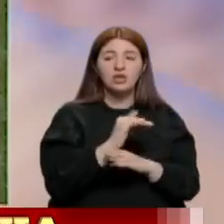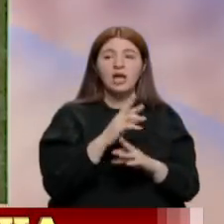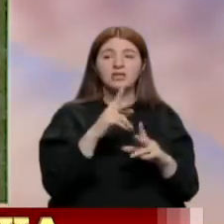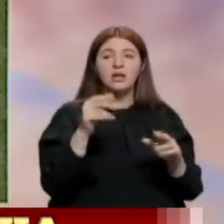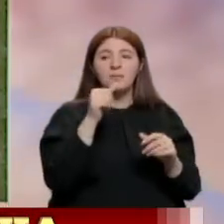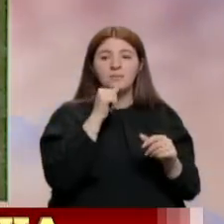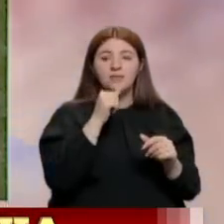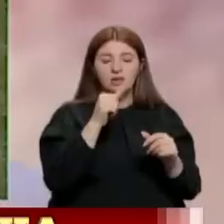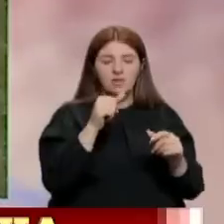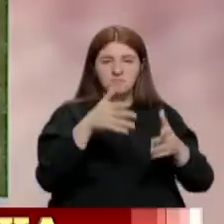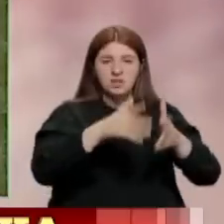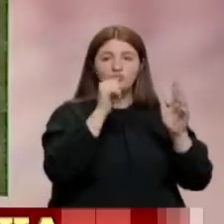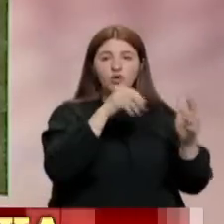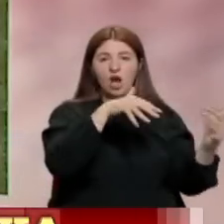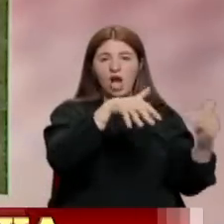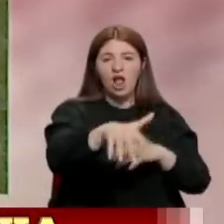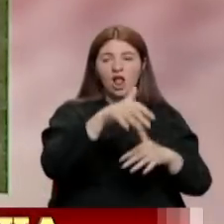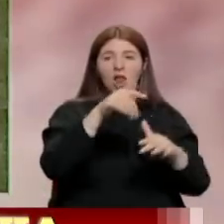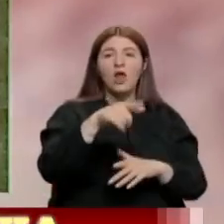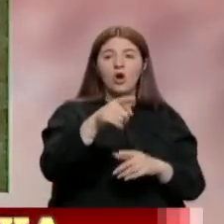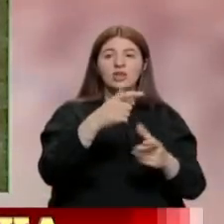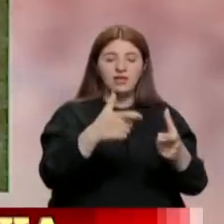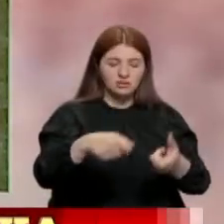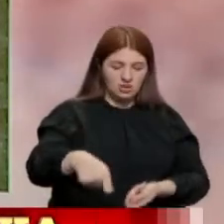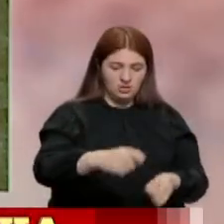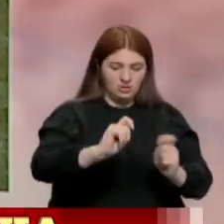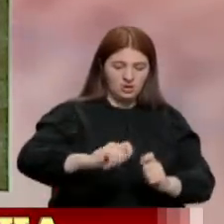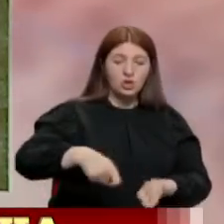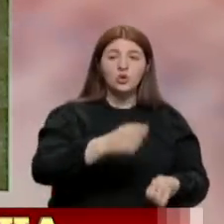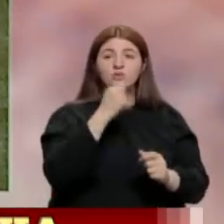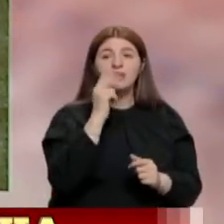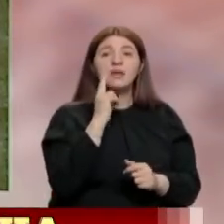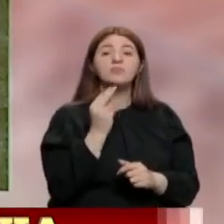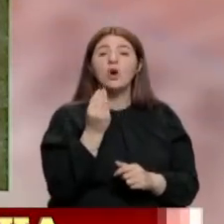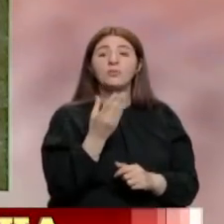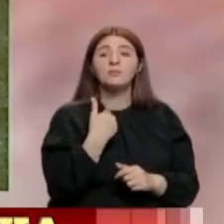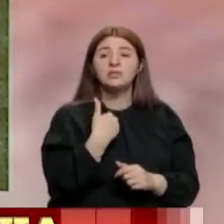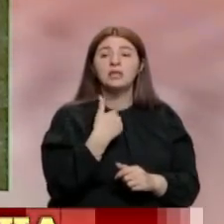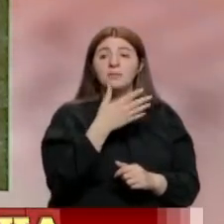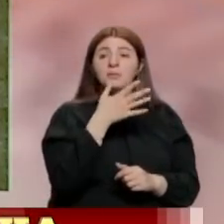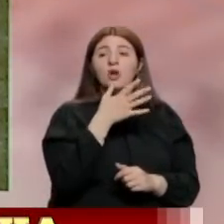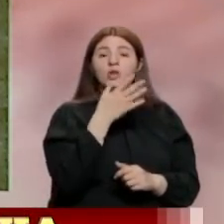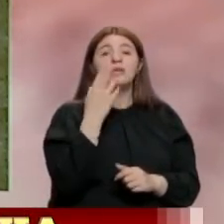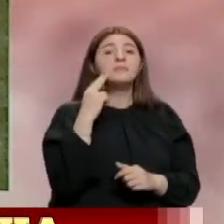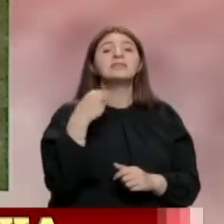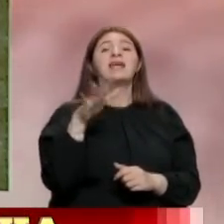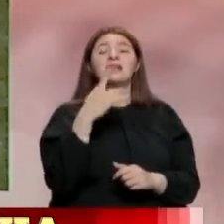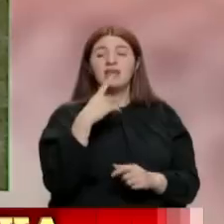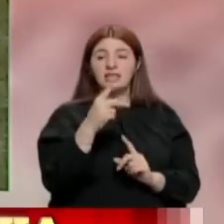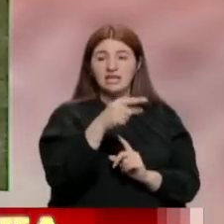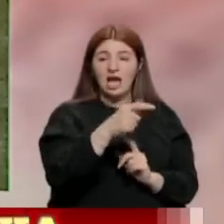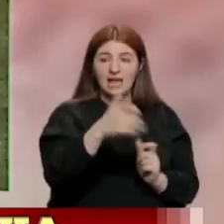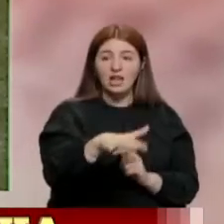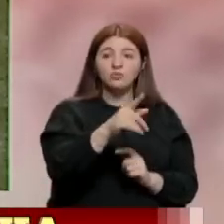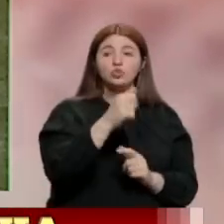hasarlı binalardan sokaklara akan suyu tas da topluyor. Suyun temiz olmadığını biz de biliyoruz diyen Islahiyeliler bu